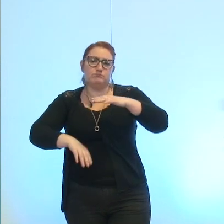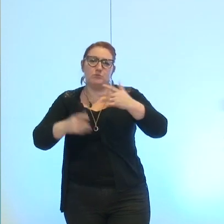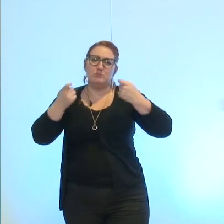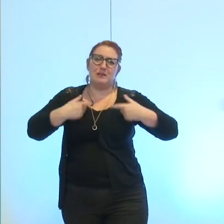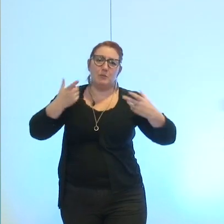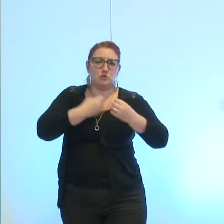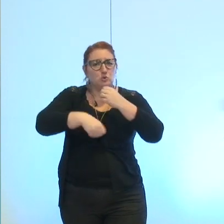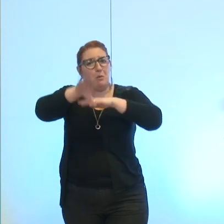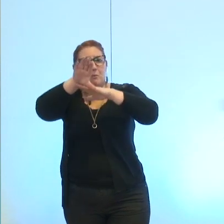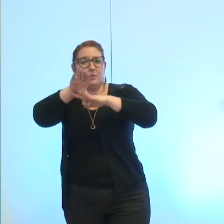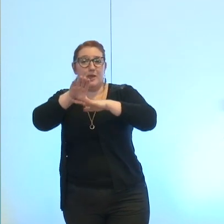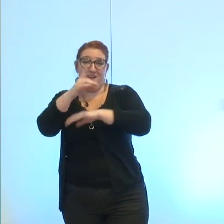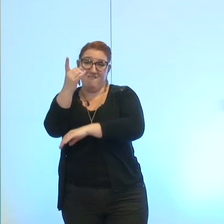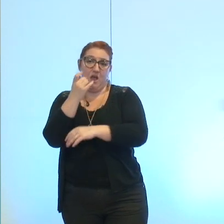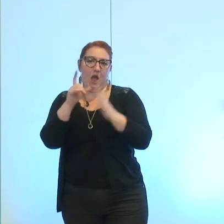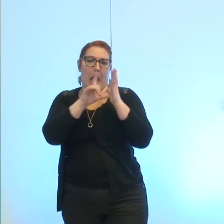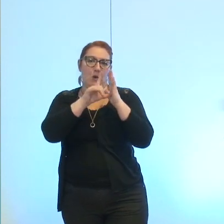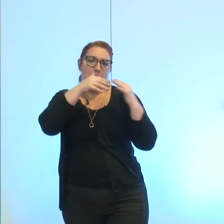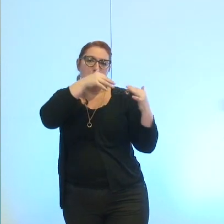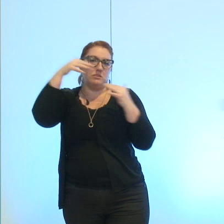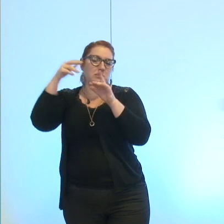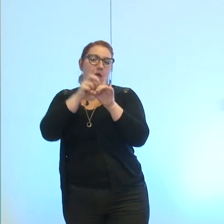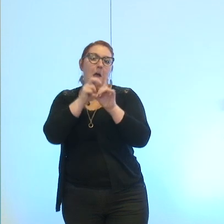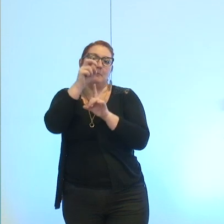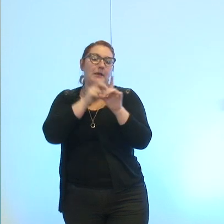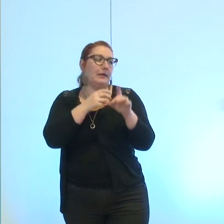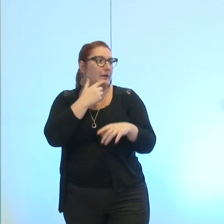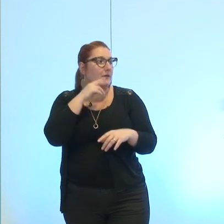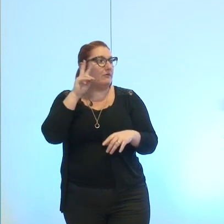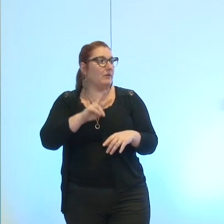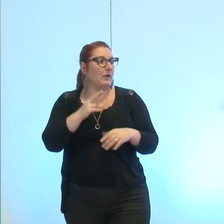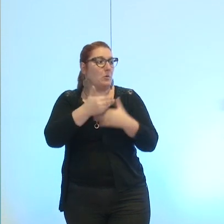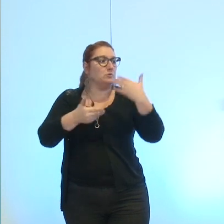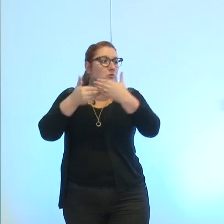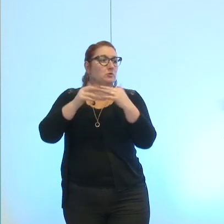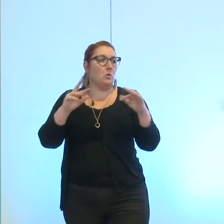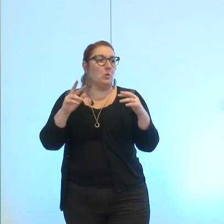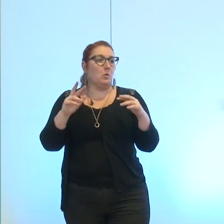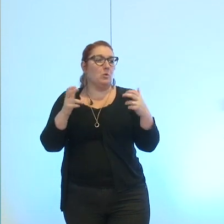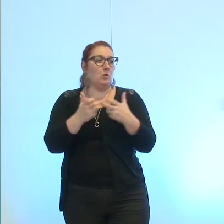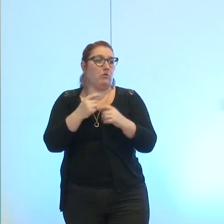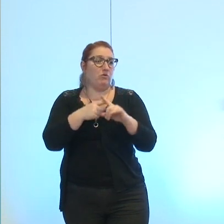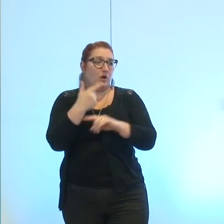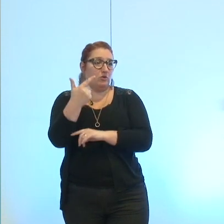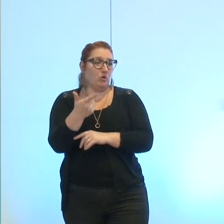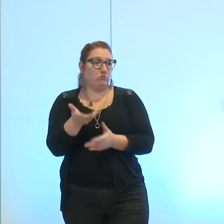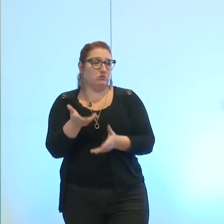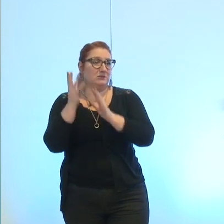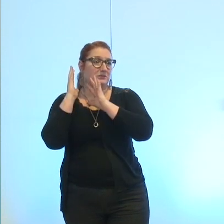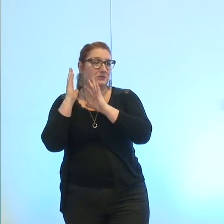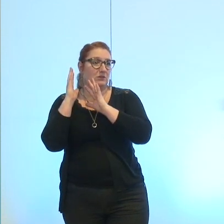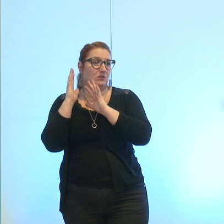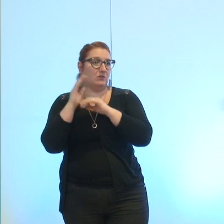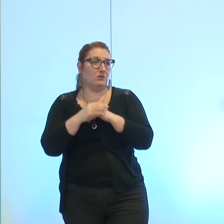thermique et que le coût des constructions a été multiplié par 2 ces 10 dernières années cela entraîne mécaniquement